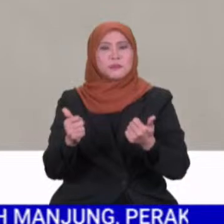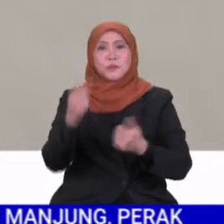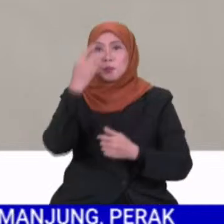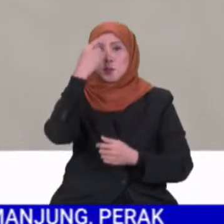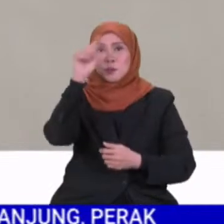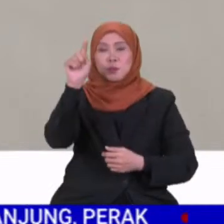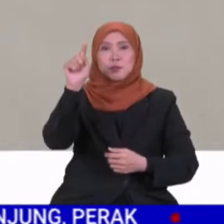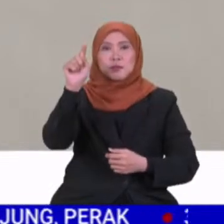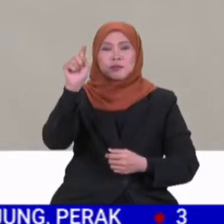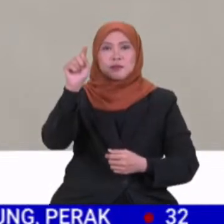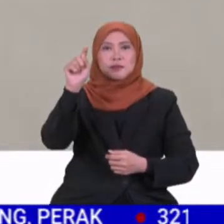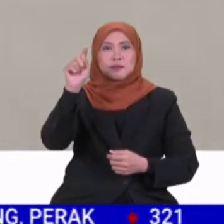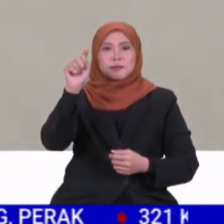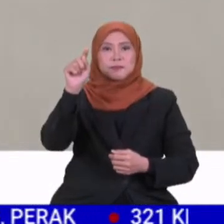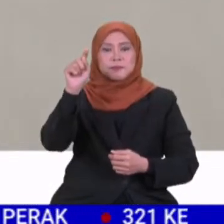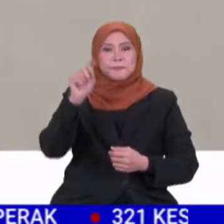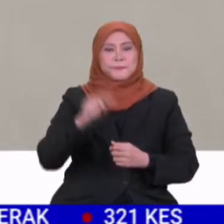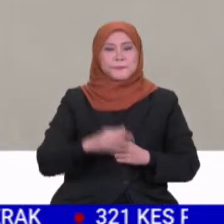kita